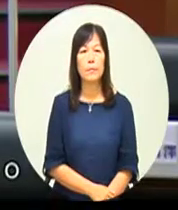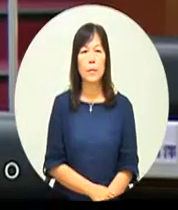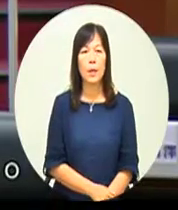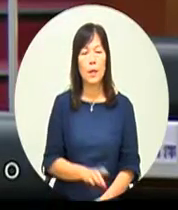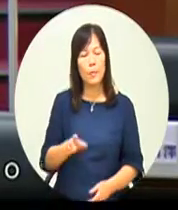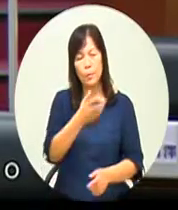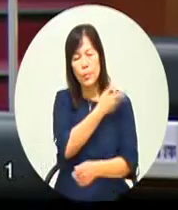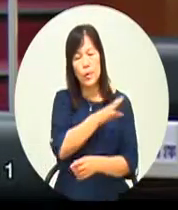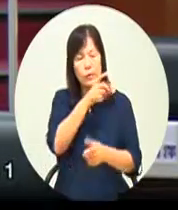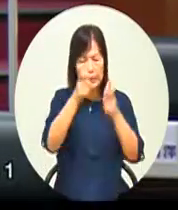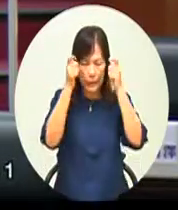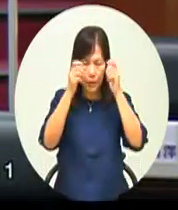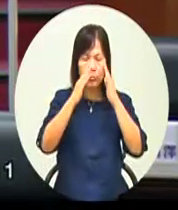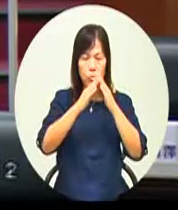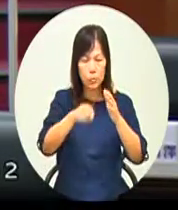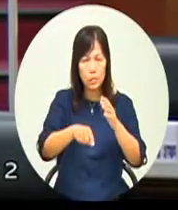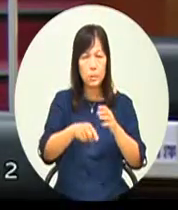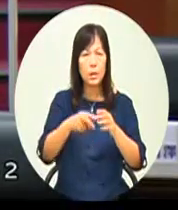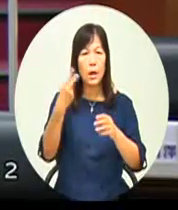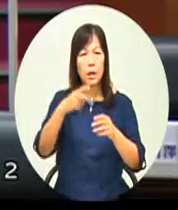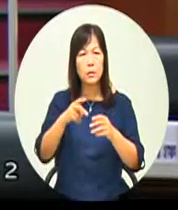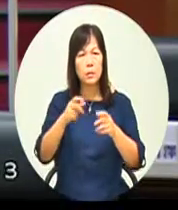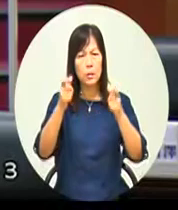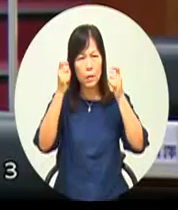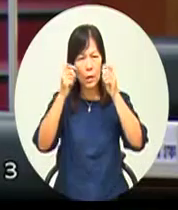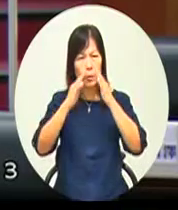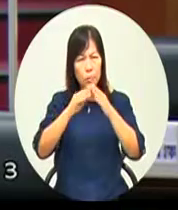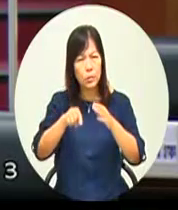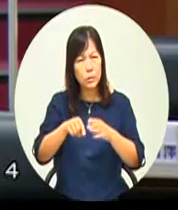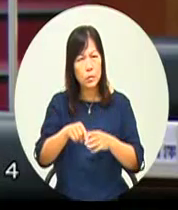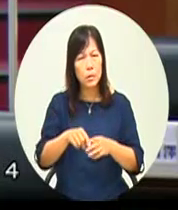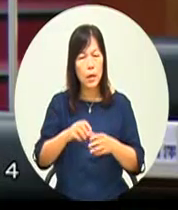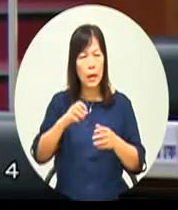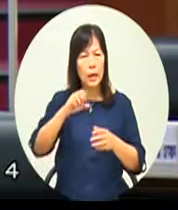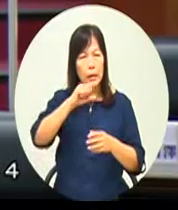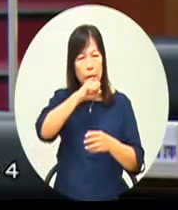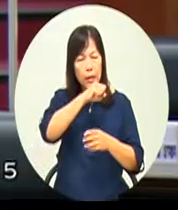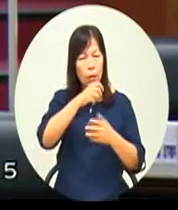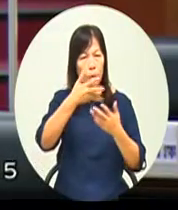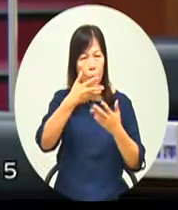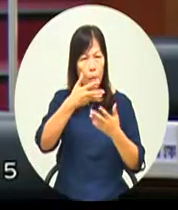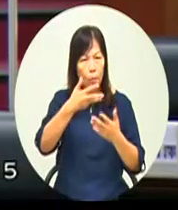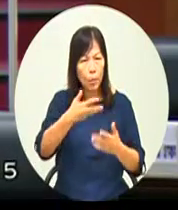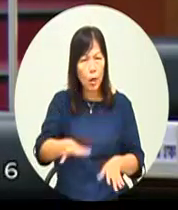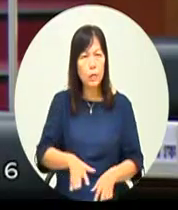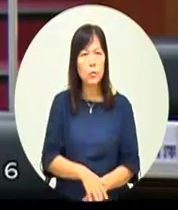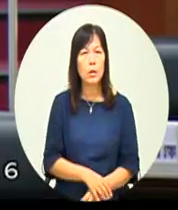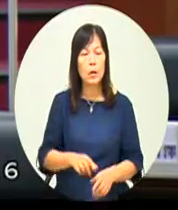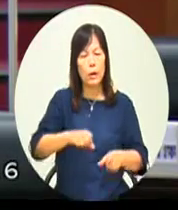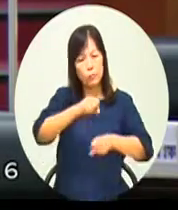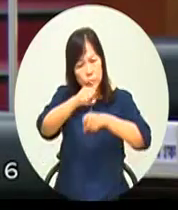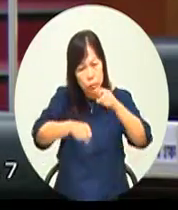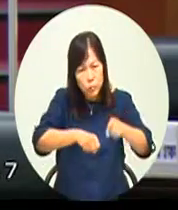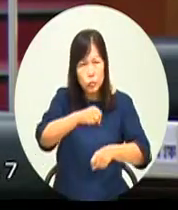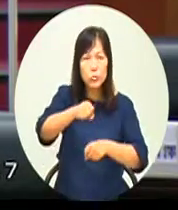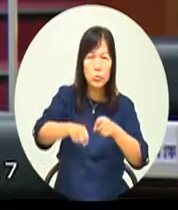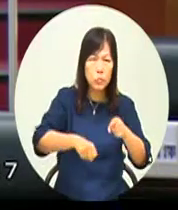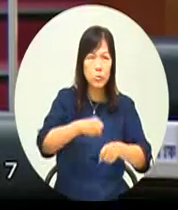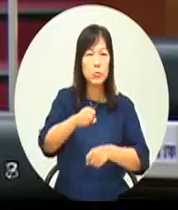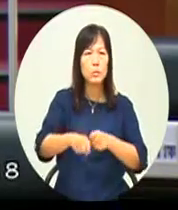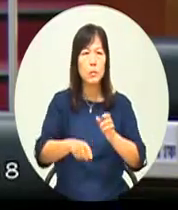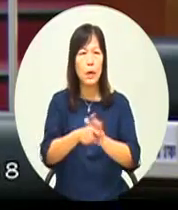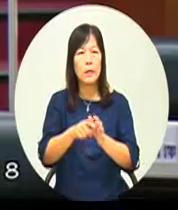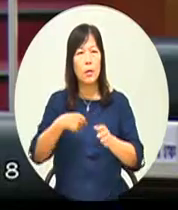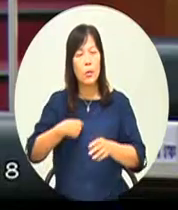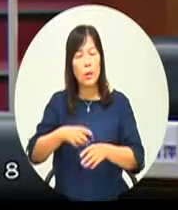我们高雄市，其实高雄市台湾现在也很多这种自行车那种